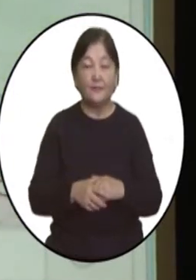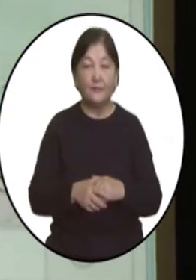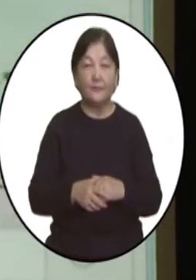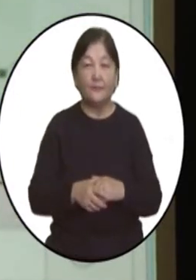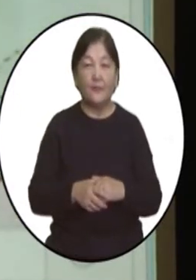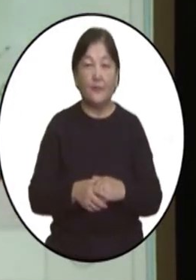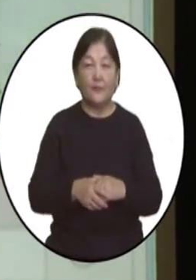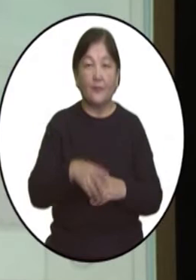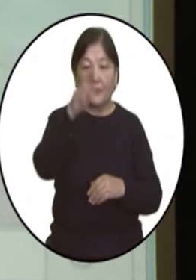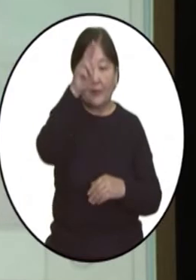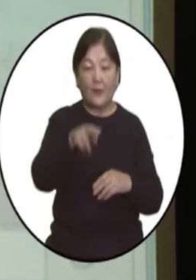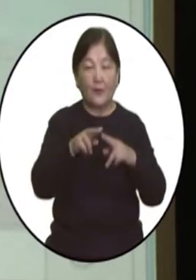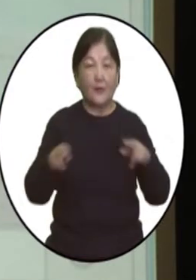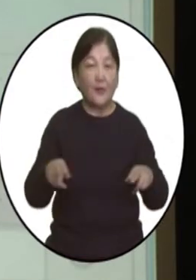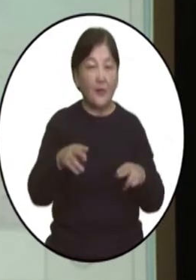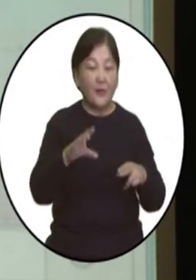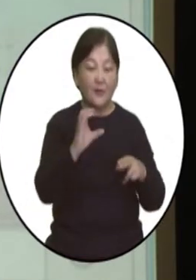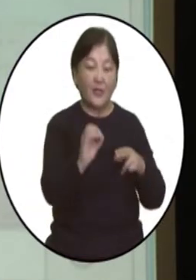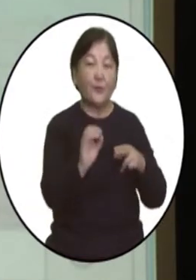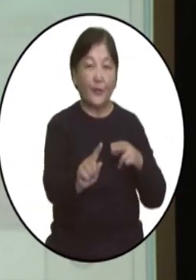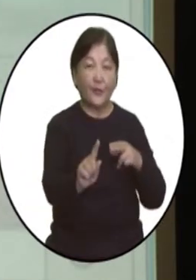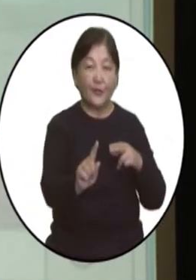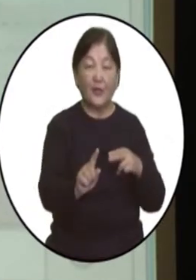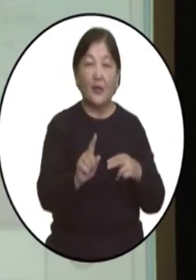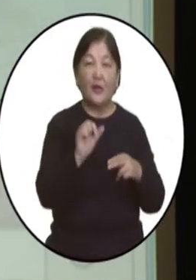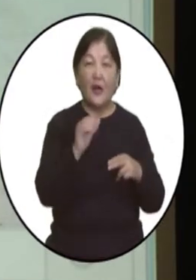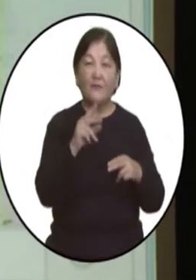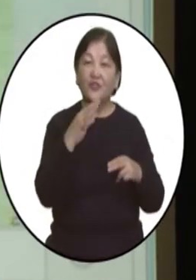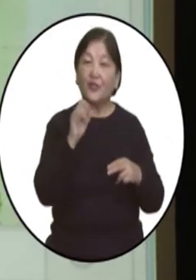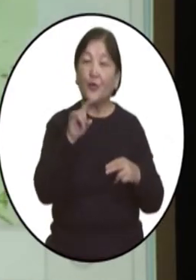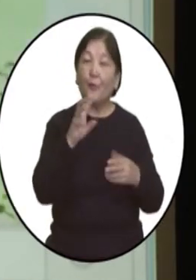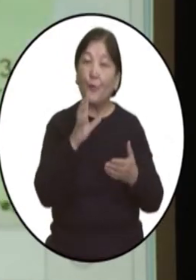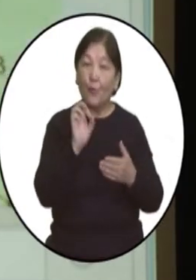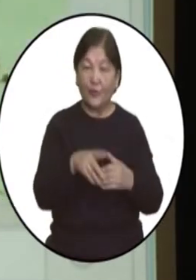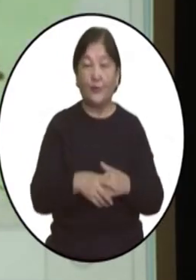тэнхлэг дээрх координатыг тэг болгоул. Манай цэг маань